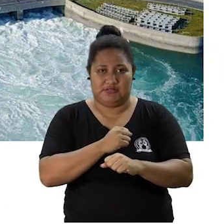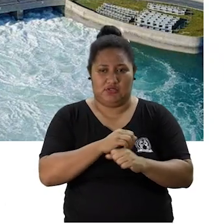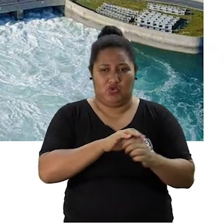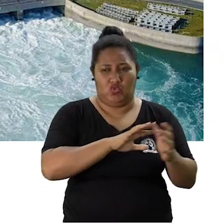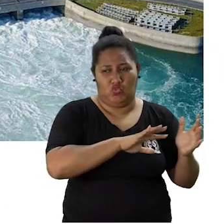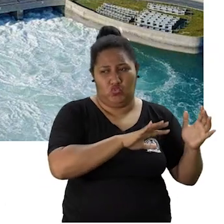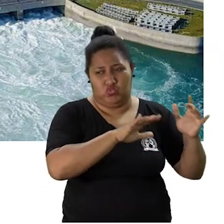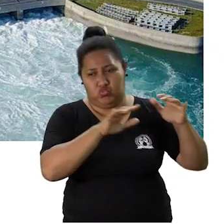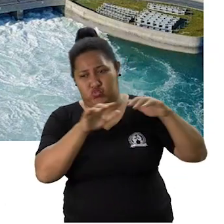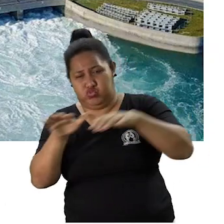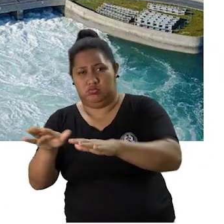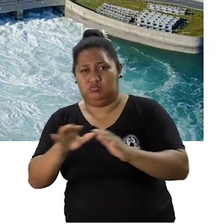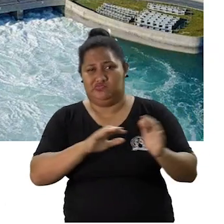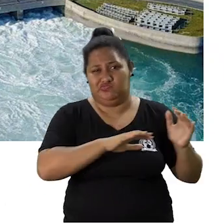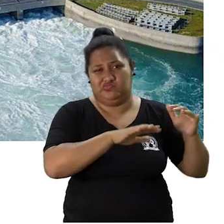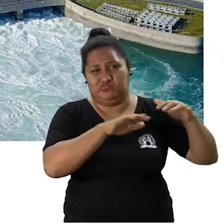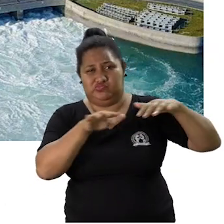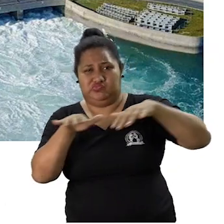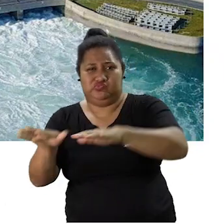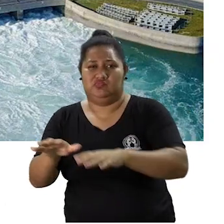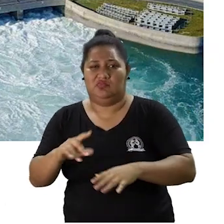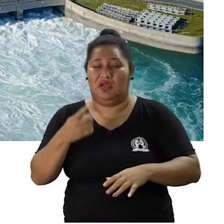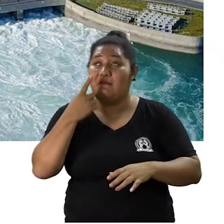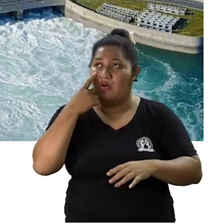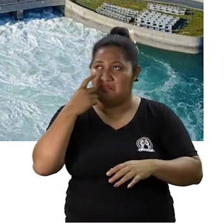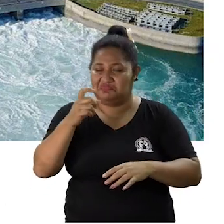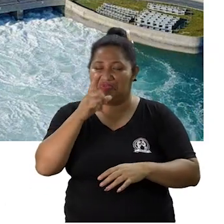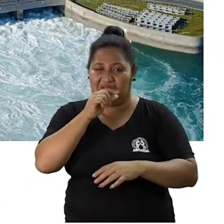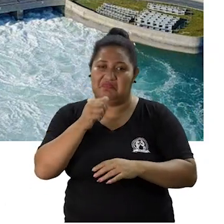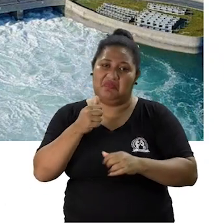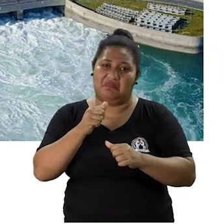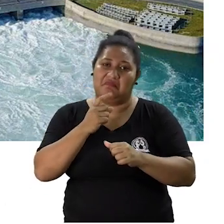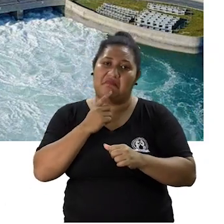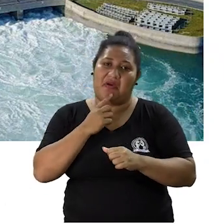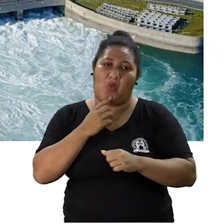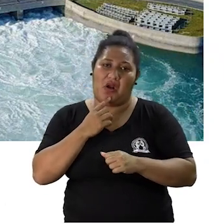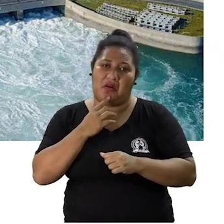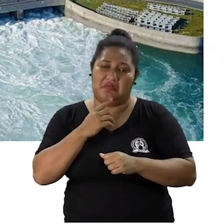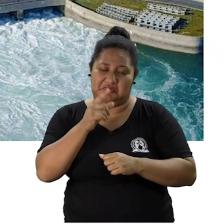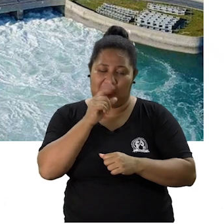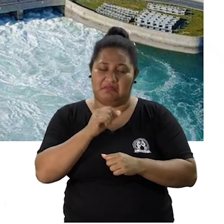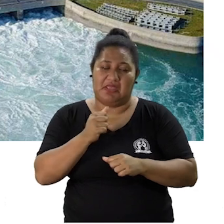malosi o le tatafe o le sami, ia mamawa le electricity,